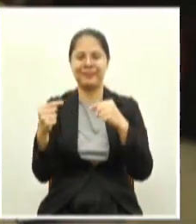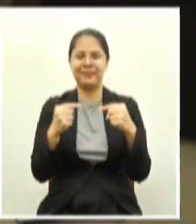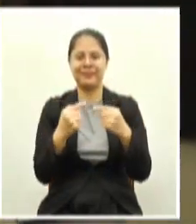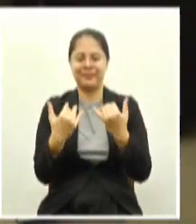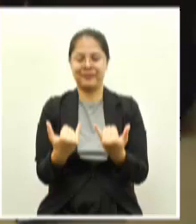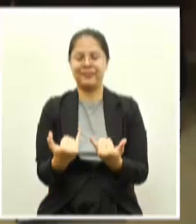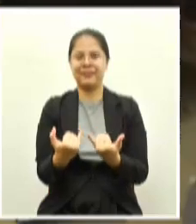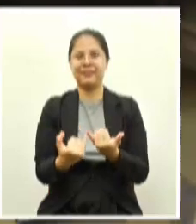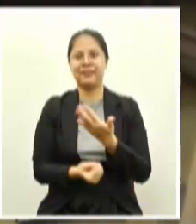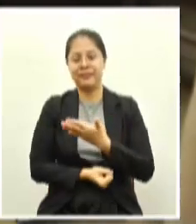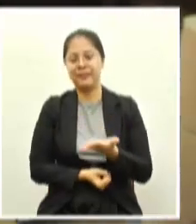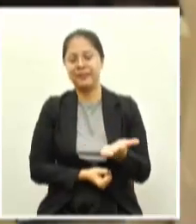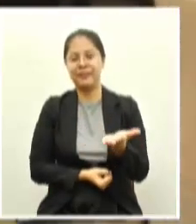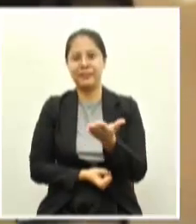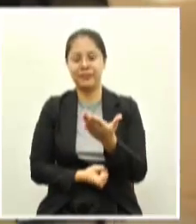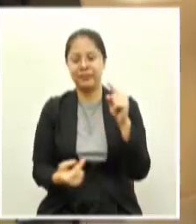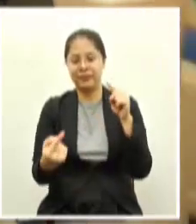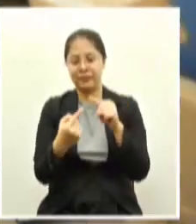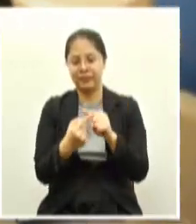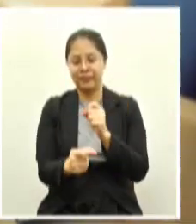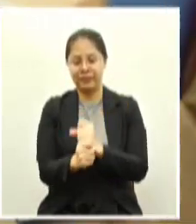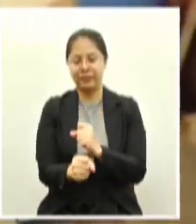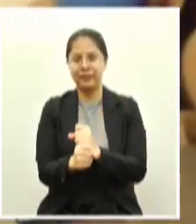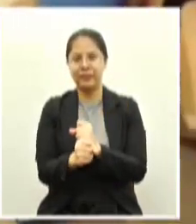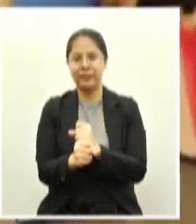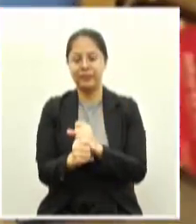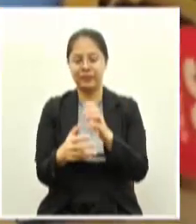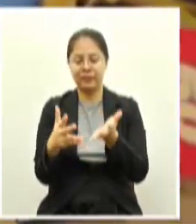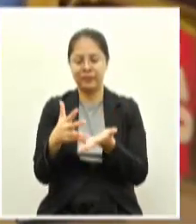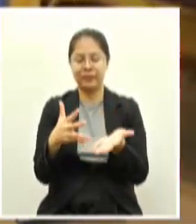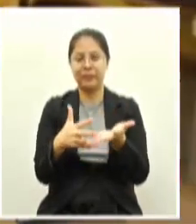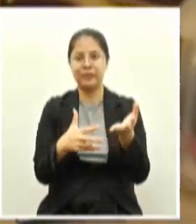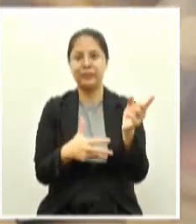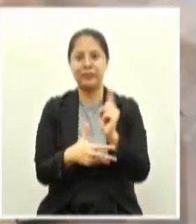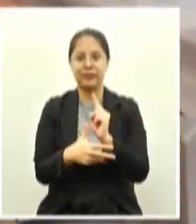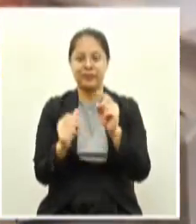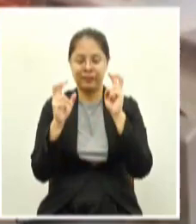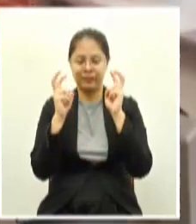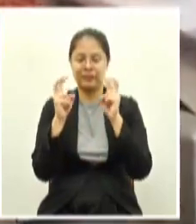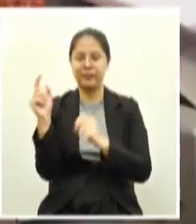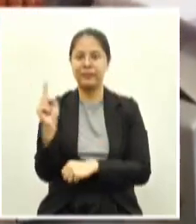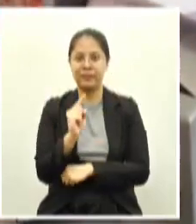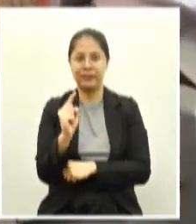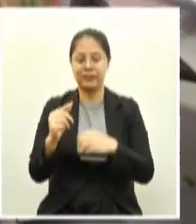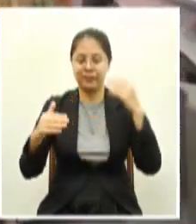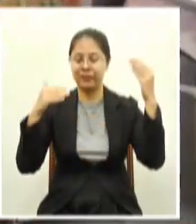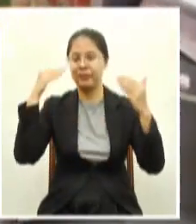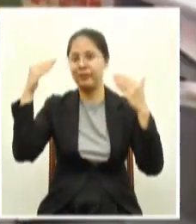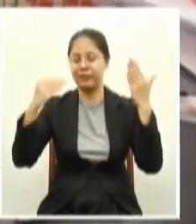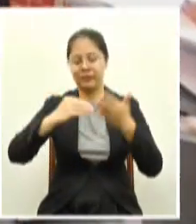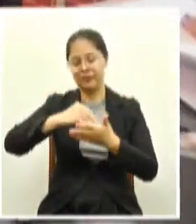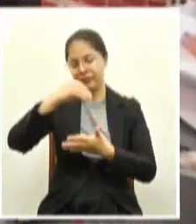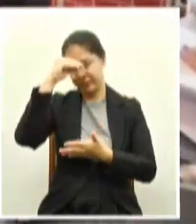าเขาลงไปในระดับลึกแค่ไหนเขากำลังถกเถียงเกี่ยวกับเรื่องอะไรเพราะฉะนั้นกิจกรรมการเรียนรู้ลักษณะ